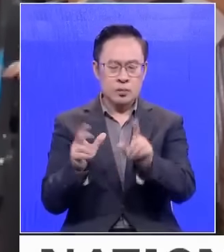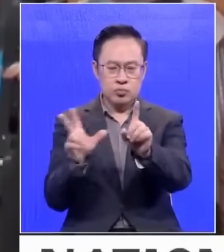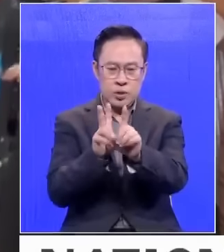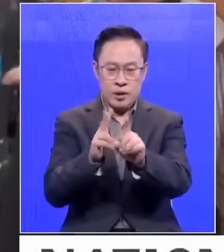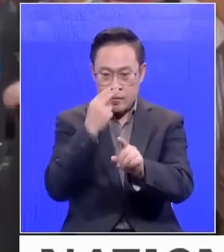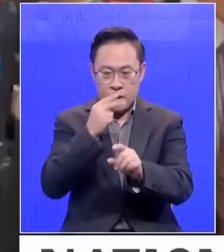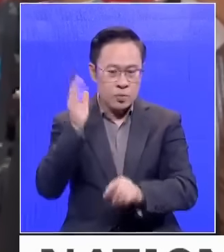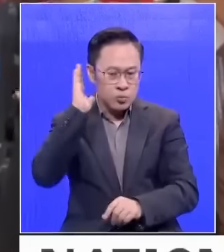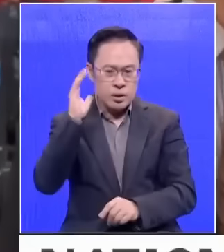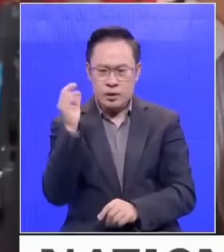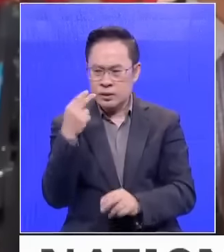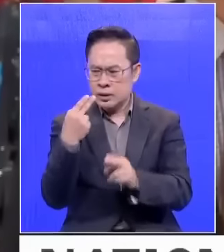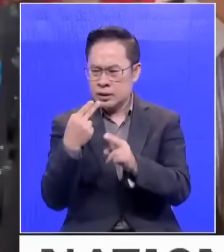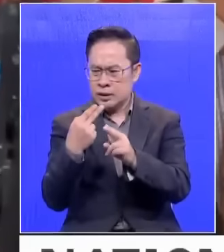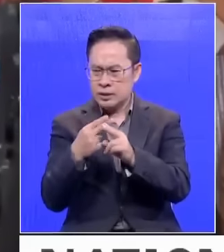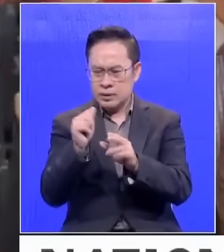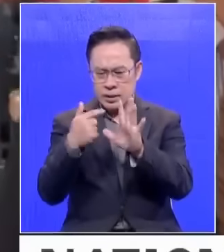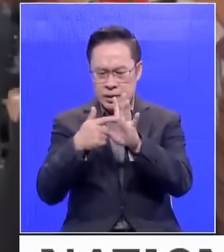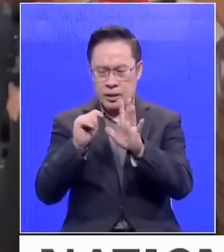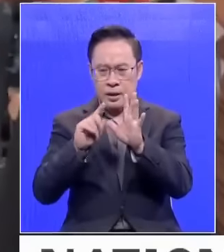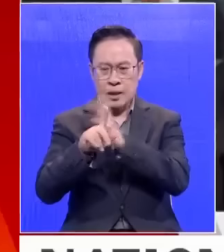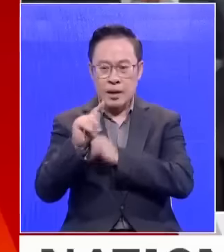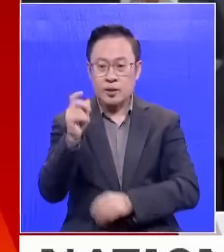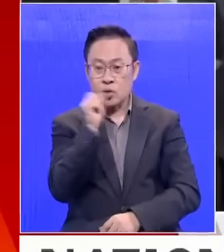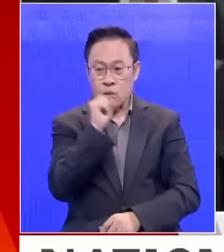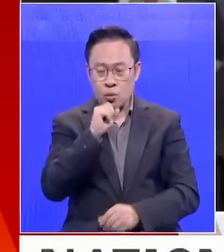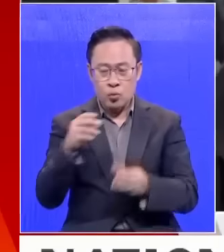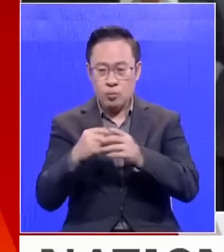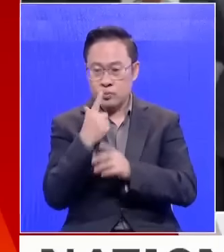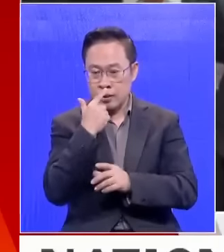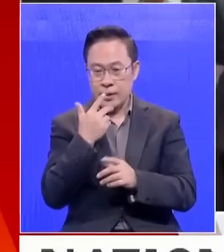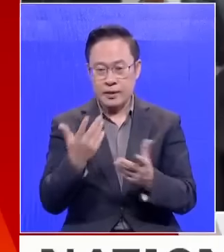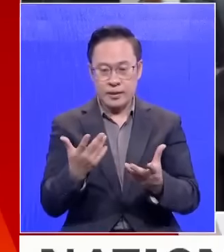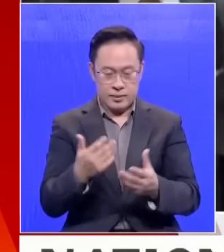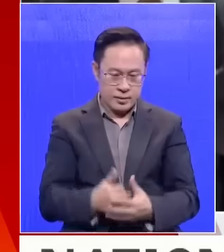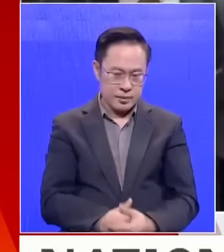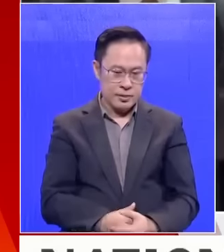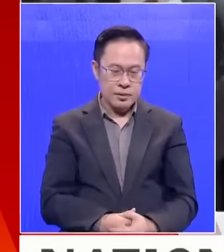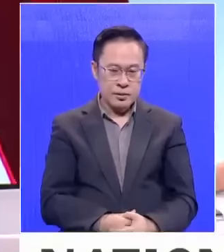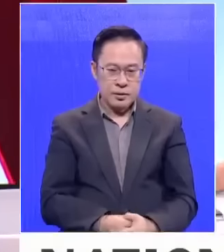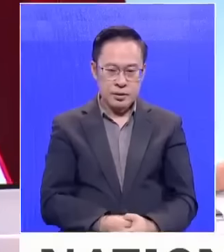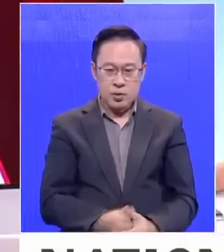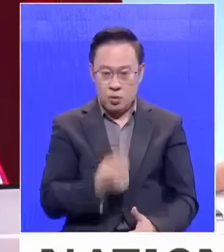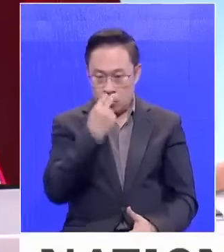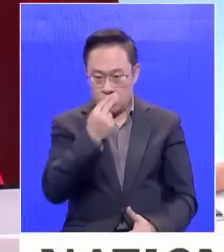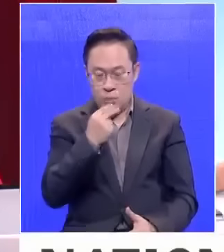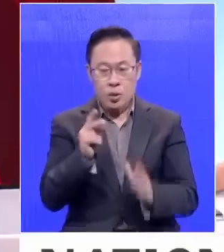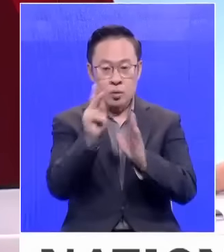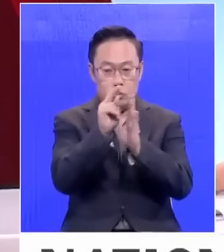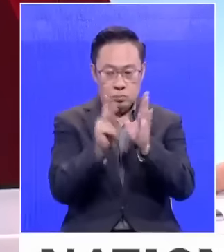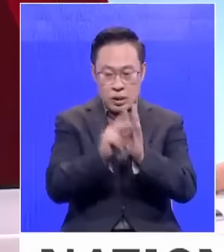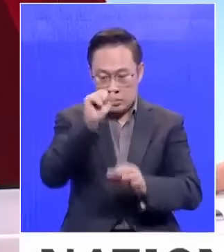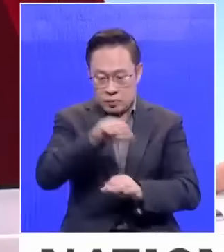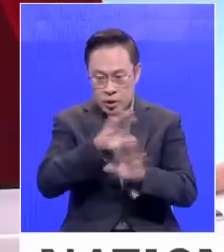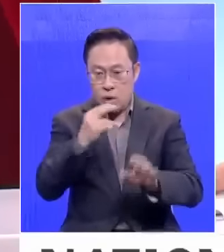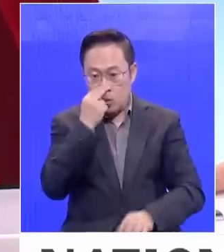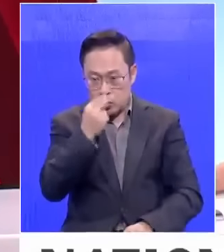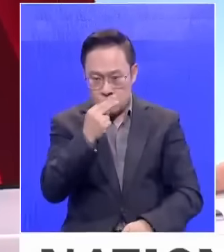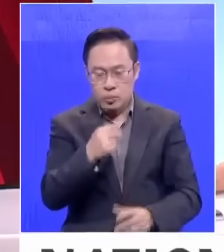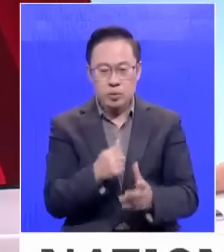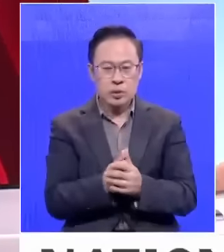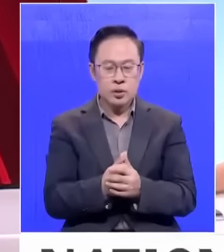เอ๊ะยังไงกันค่ะ ทีนี้ถ้าเป็นเรื่องอะไรได้ไม่ได้ใช่ไม่ใช่ในทางกฎหมายทุกใหม่ต้องไปถามอาจ